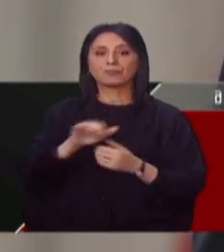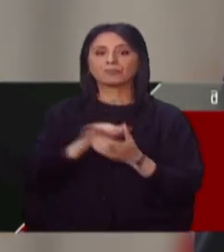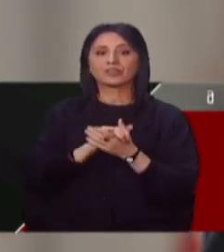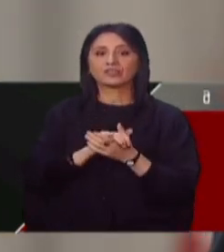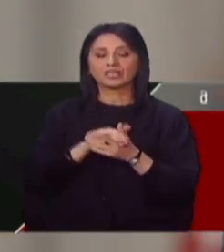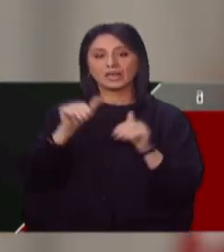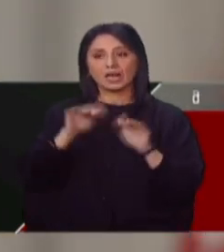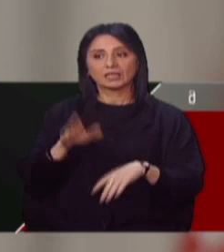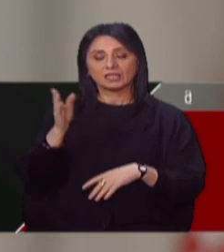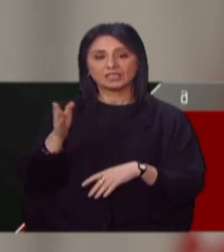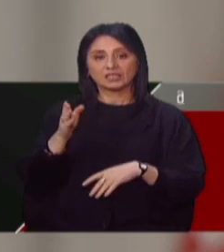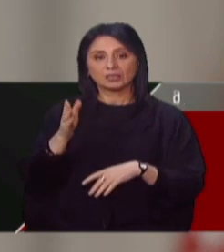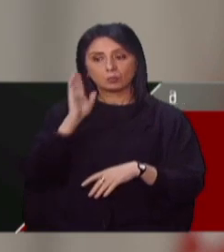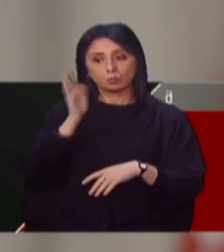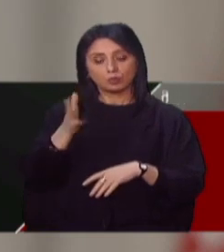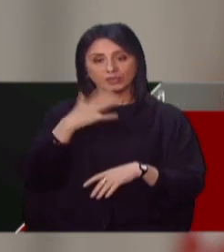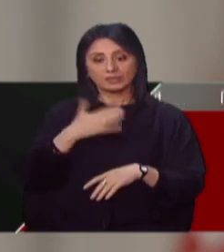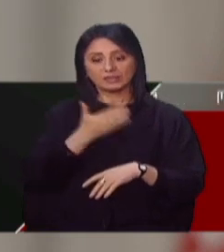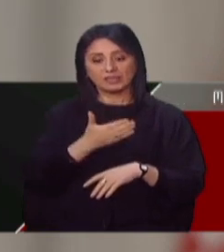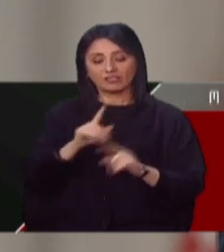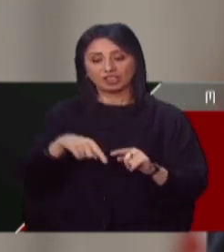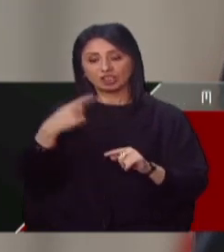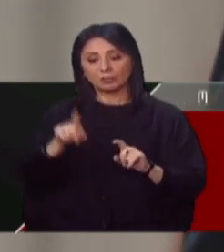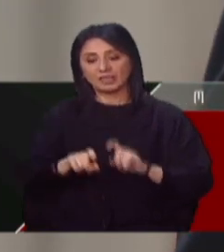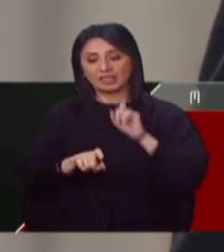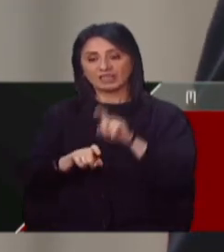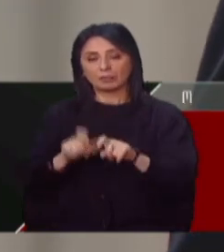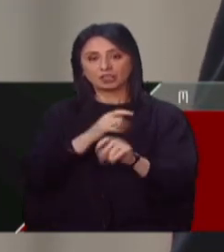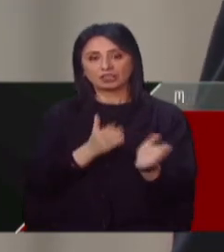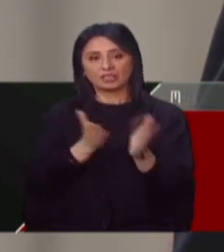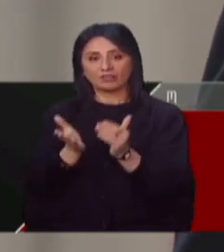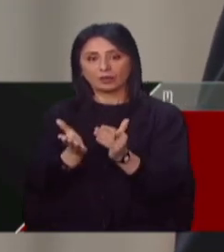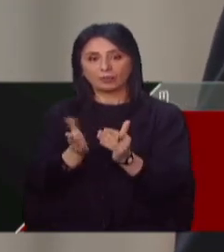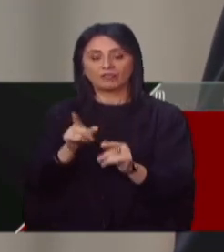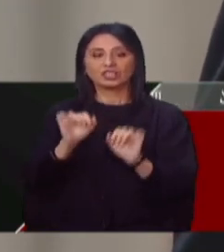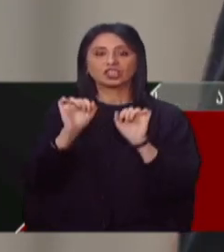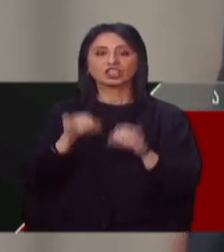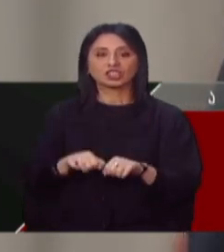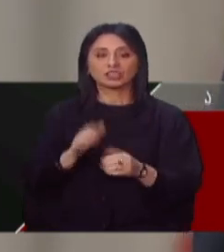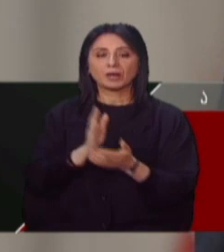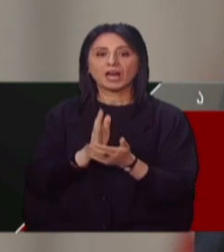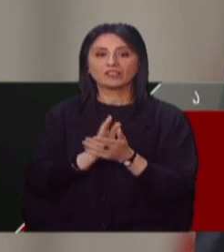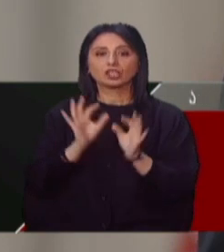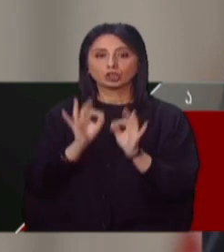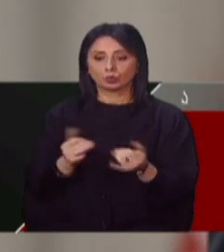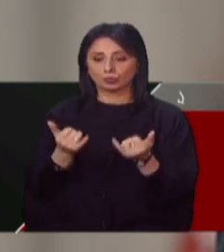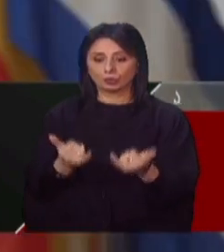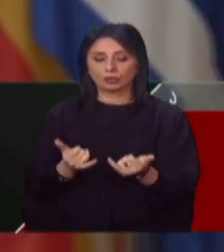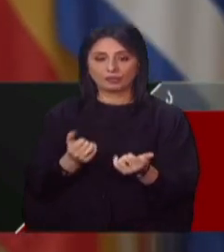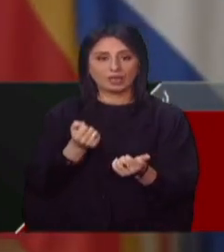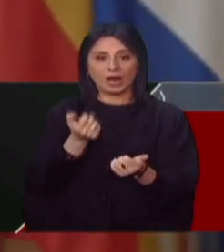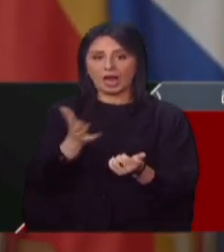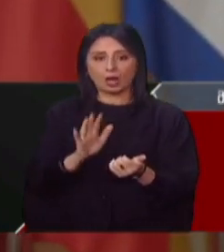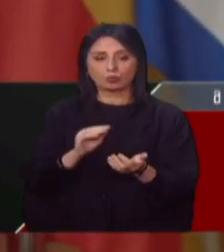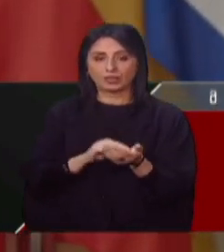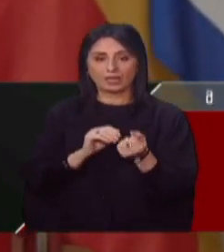ევროკავშირი გადაწყვეტს, გადადგამს თუ არა საქართველოს შემდეგ ნაბიჯს მისი წევრობისკენ. ეს შესაძლებლობა არსებობს სწორედ ახლა, არ გაუშვათ